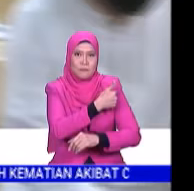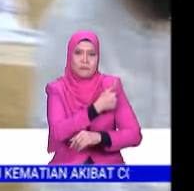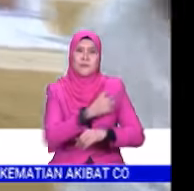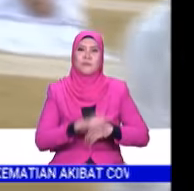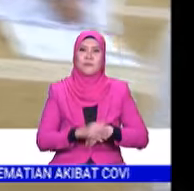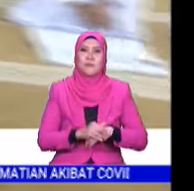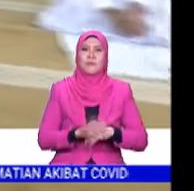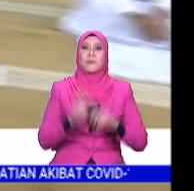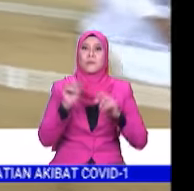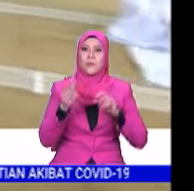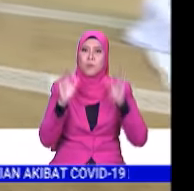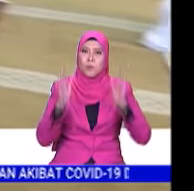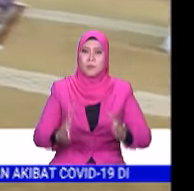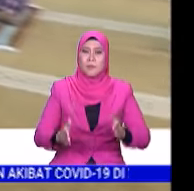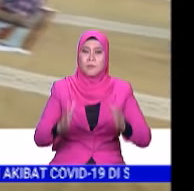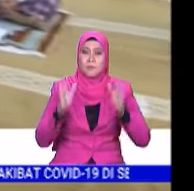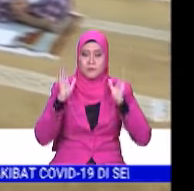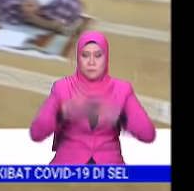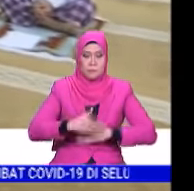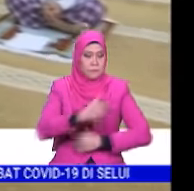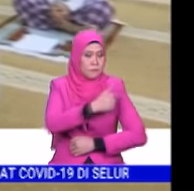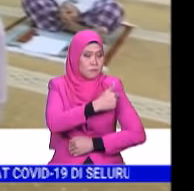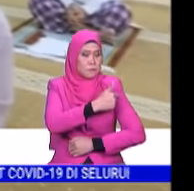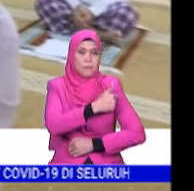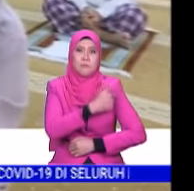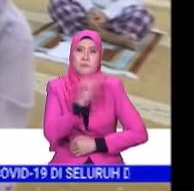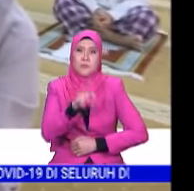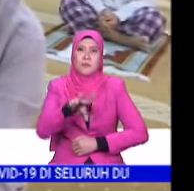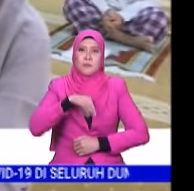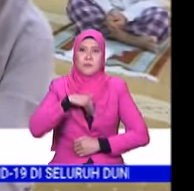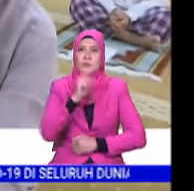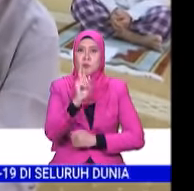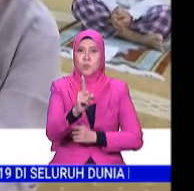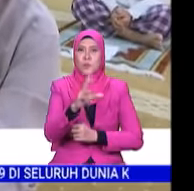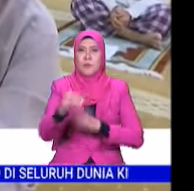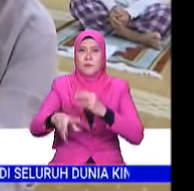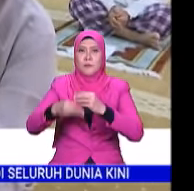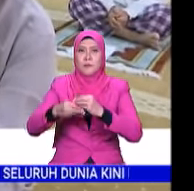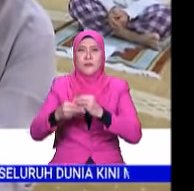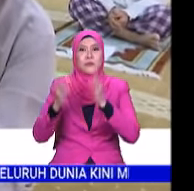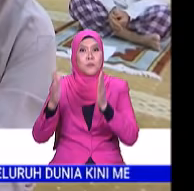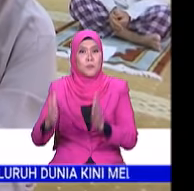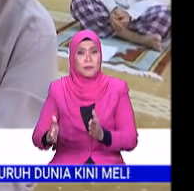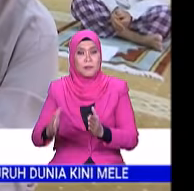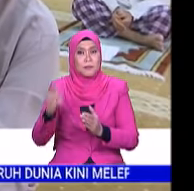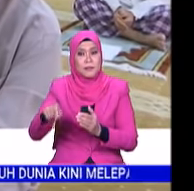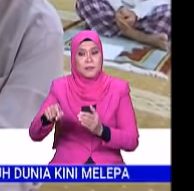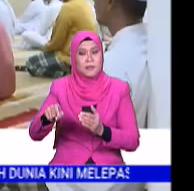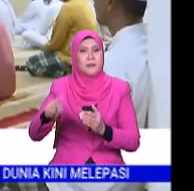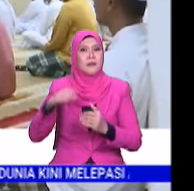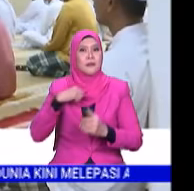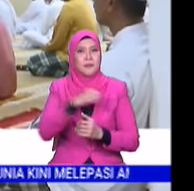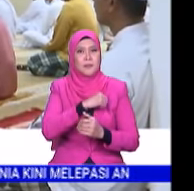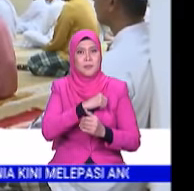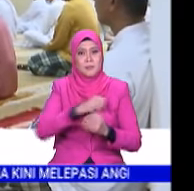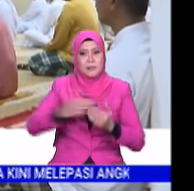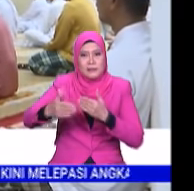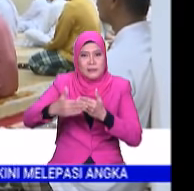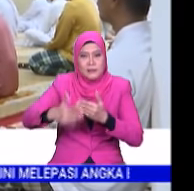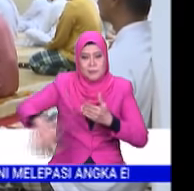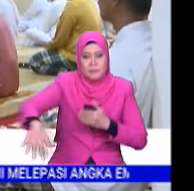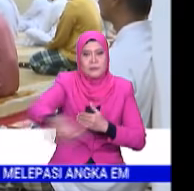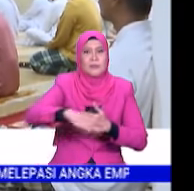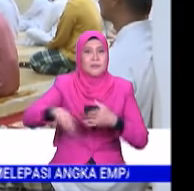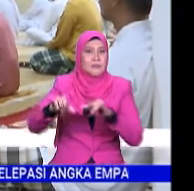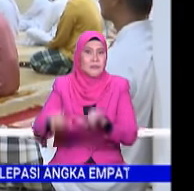perlu sekurang-kurangnya menerima satu dos suntikan vaksin, dan beliau menambah jemaah harus terdiri daripada ahli kariah yang